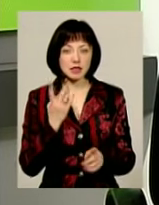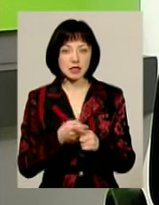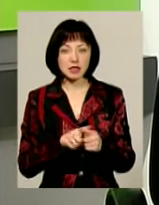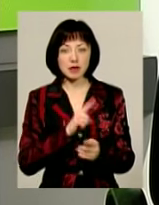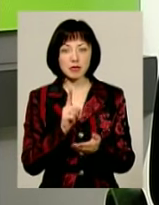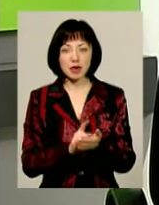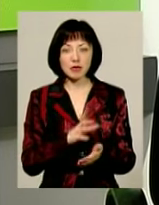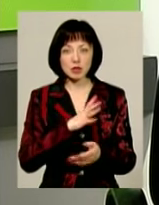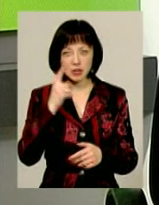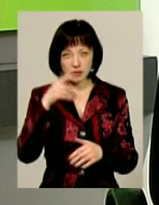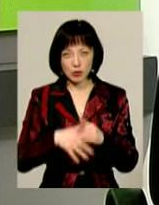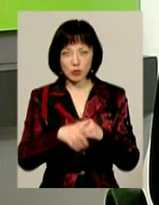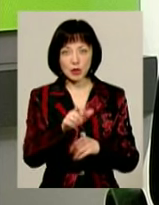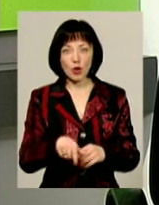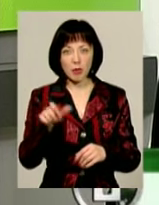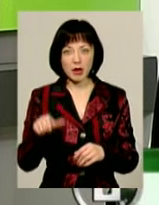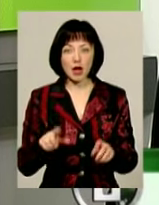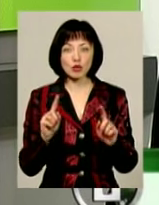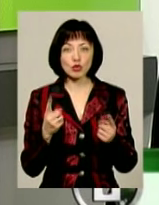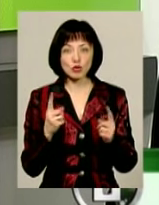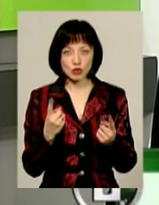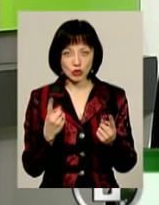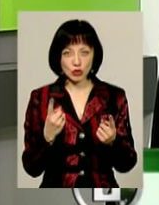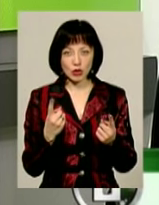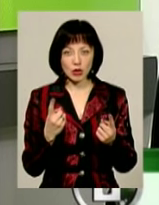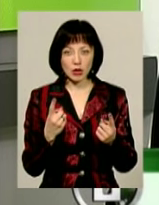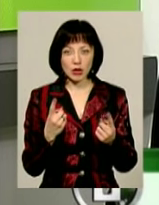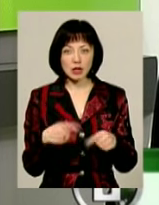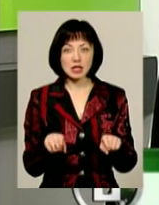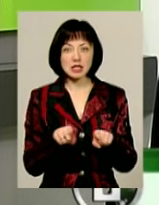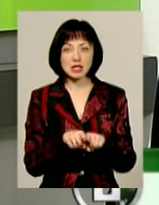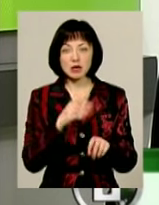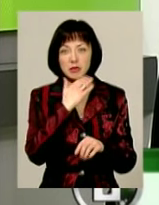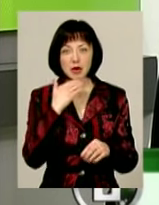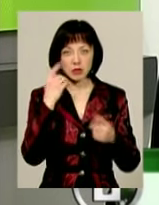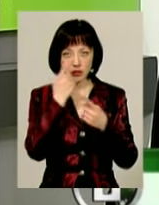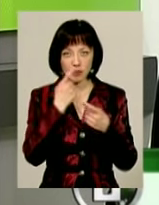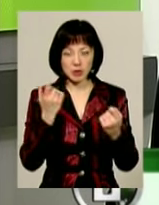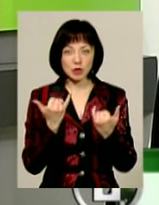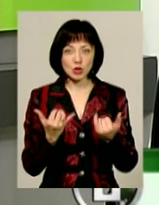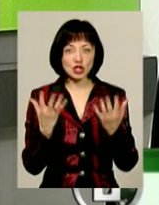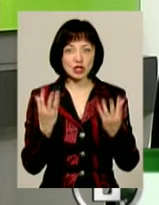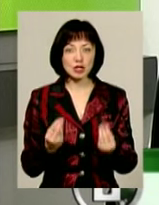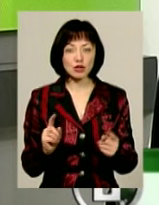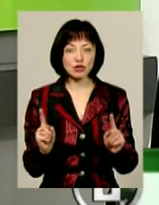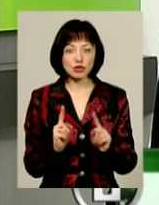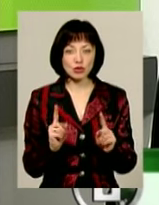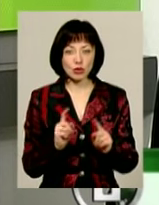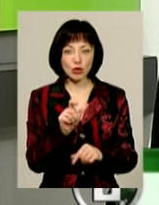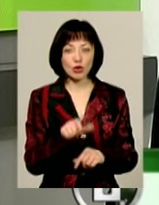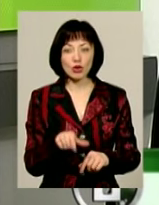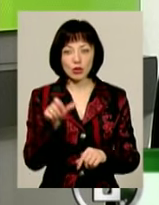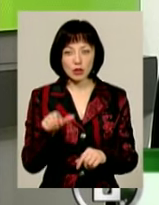бути свідомість громадян, тому що настільки багато інформації на сьогоднішній день, що